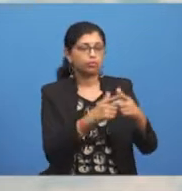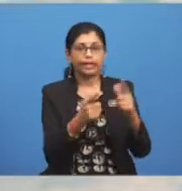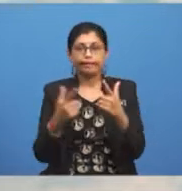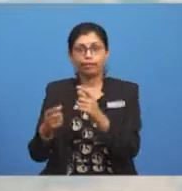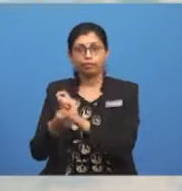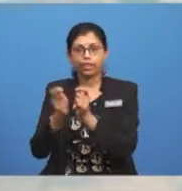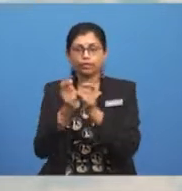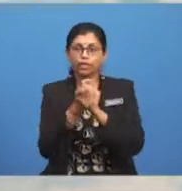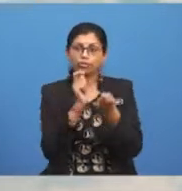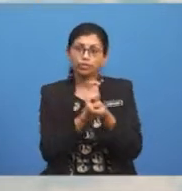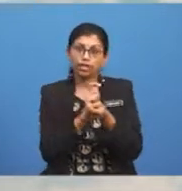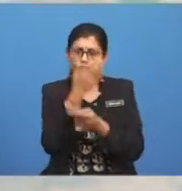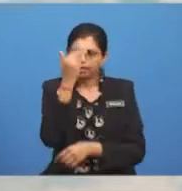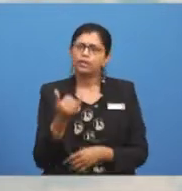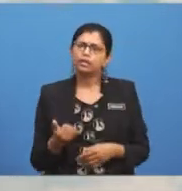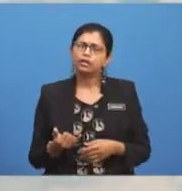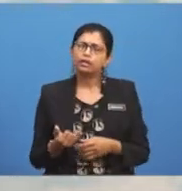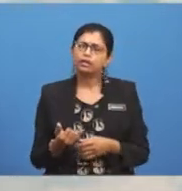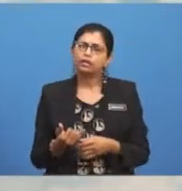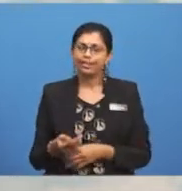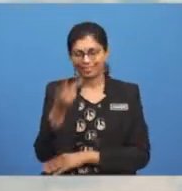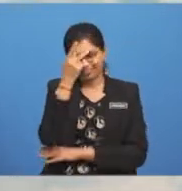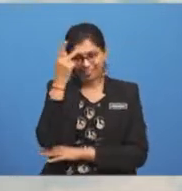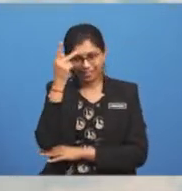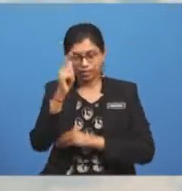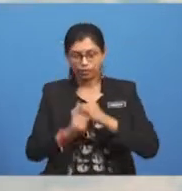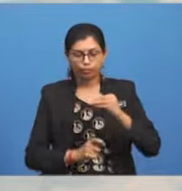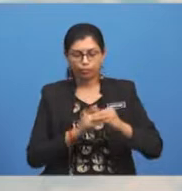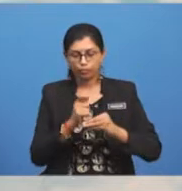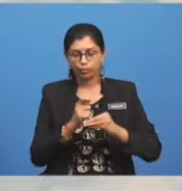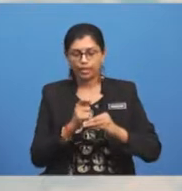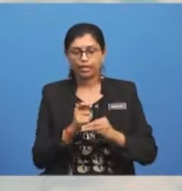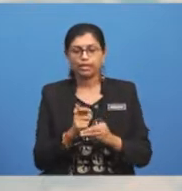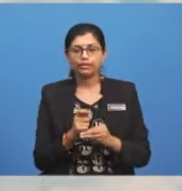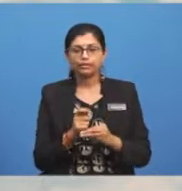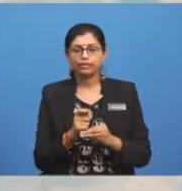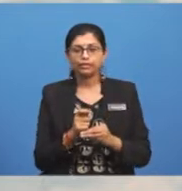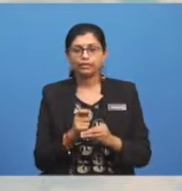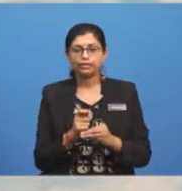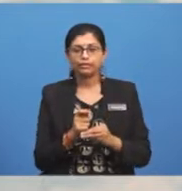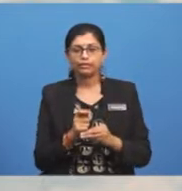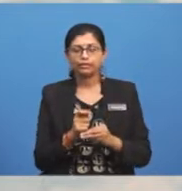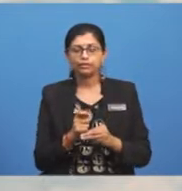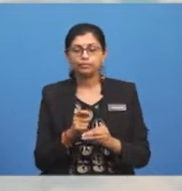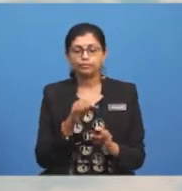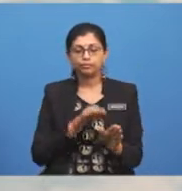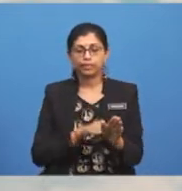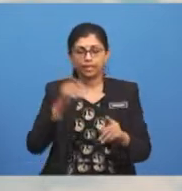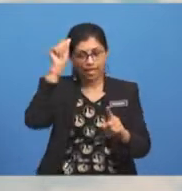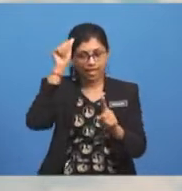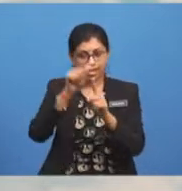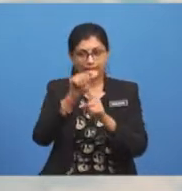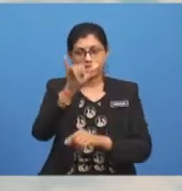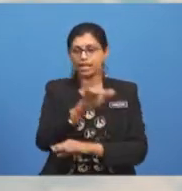ya? Ya, disebabkan oleh putarannya pada arah yang tidak sama dan juga